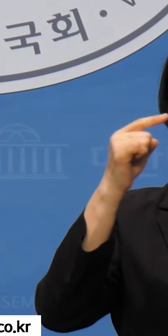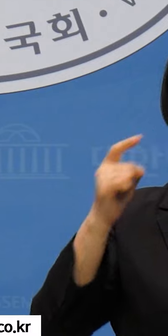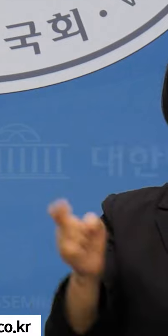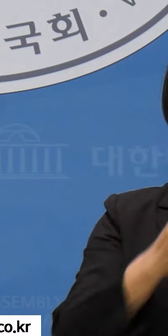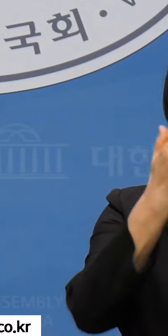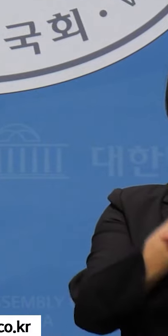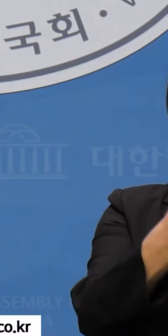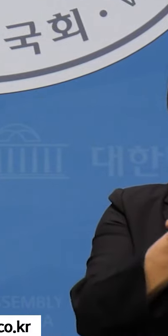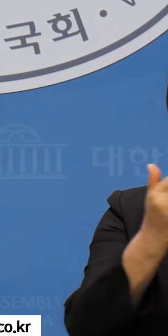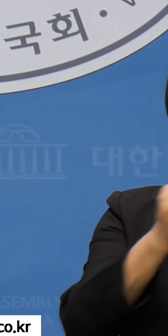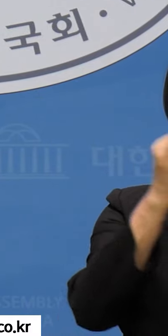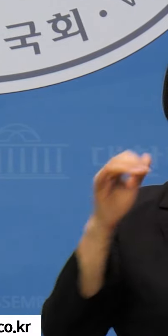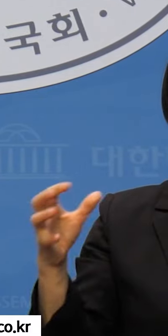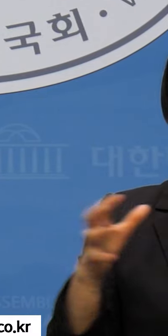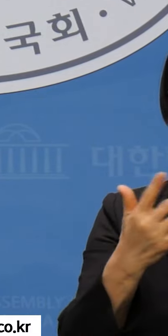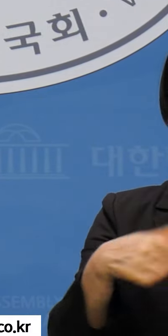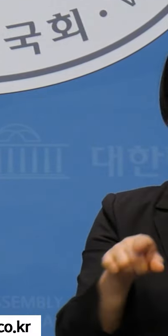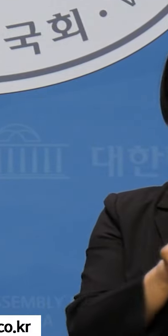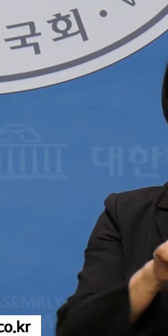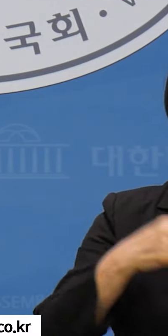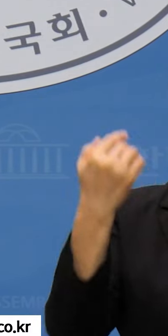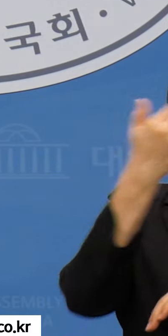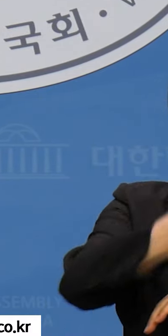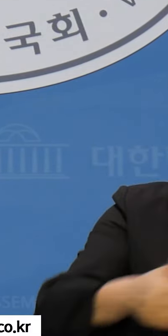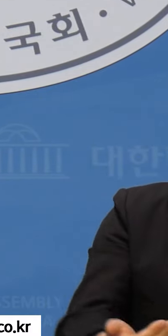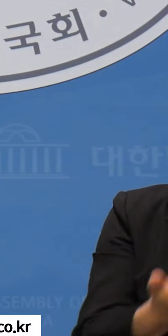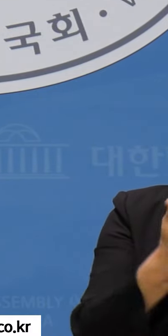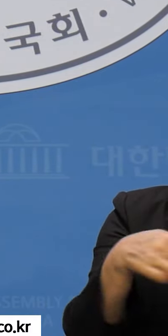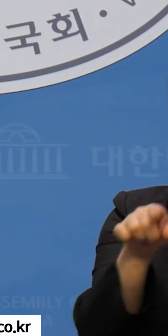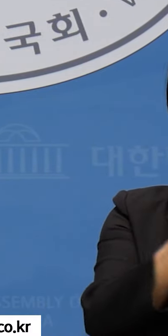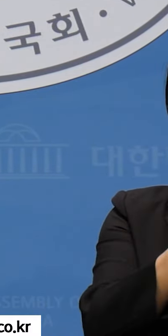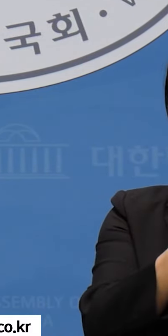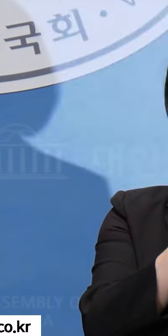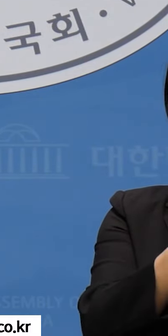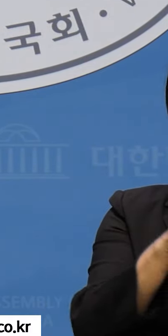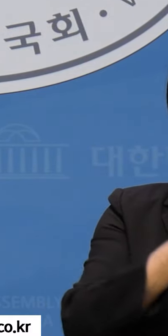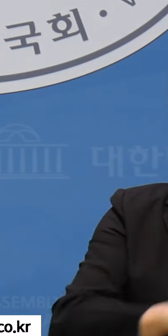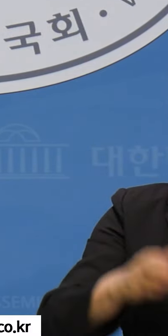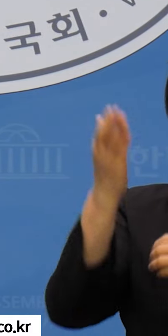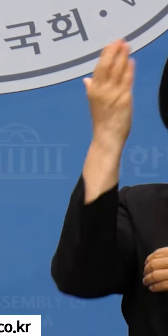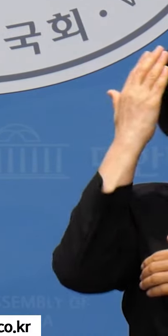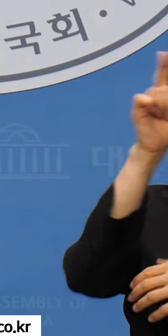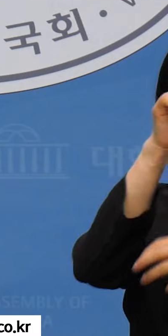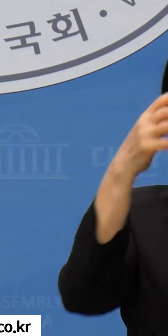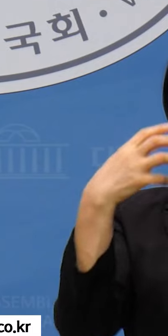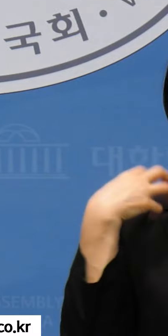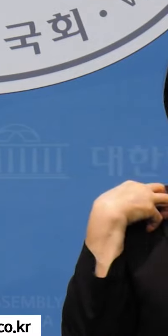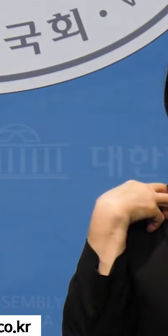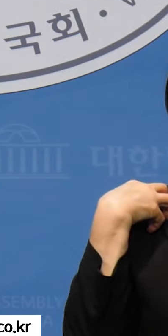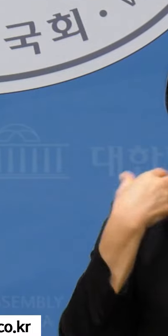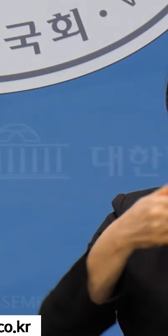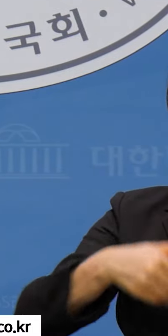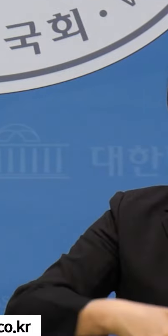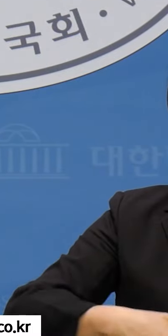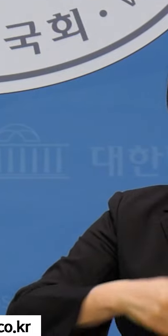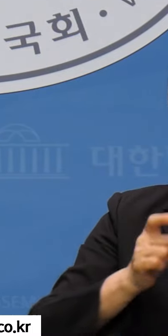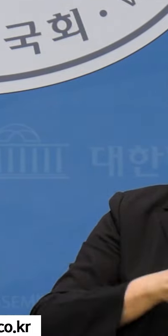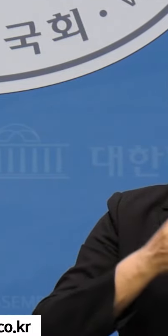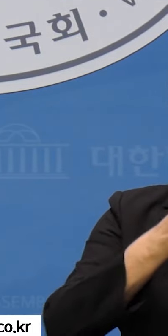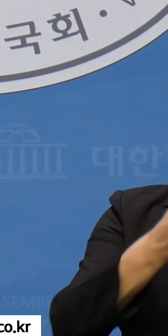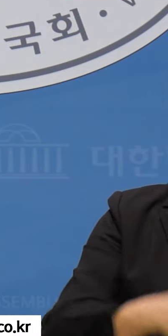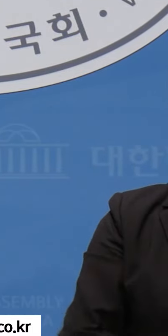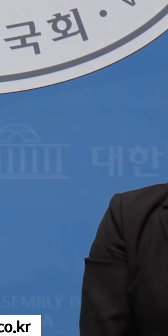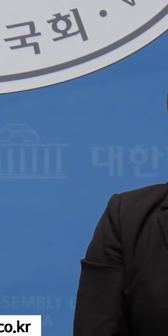건설적인 대한민국 사회 통합을 위한 정책을 구현하기 위해 상식적인 정부의 역할을 해나가길